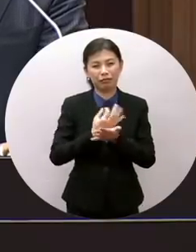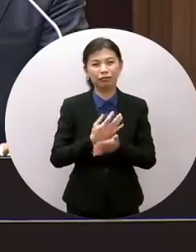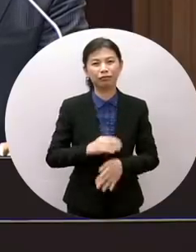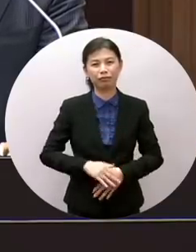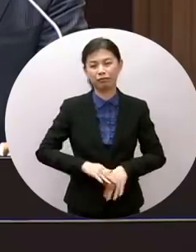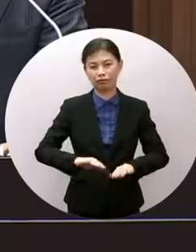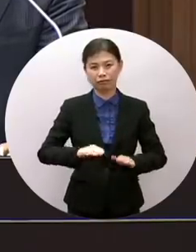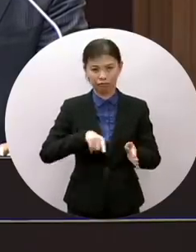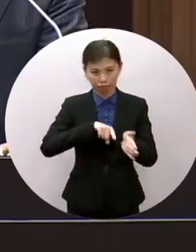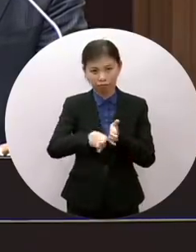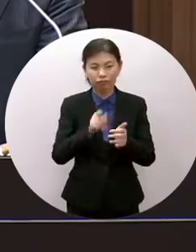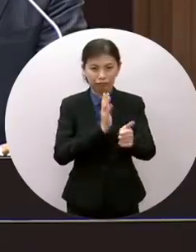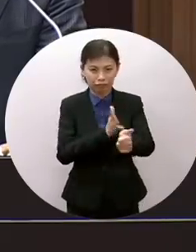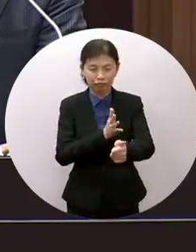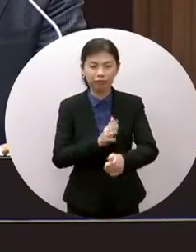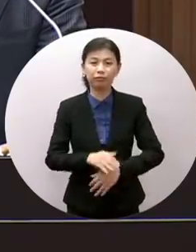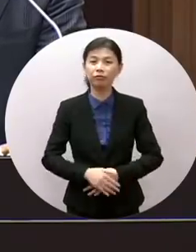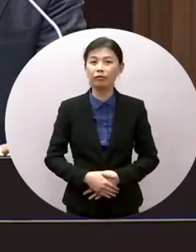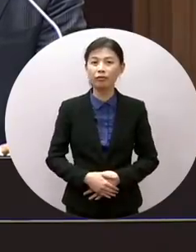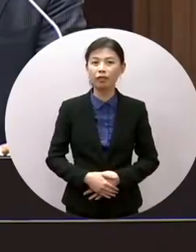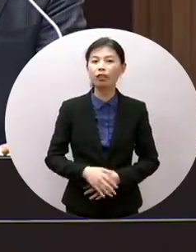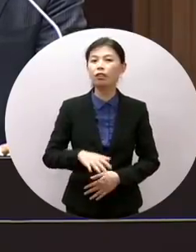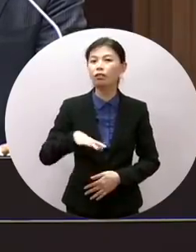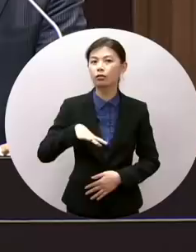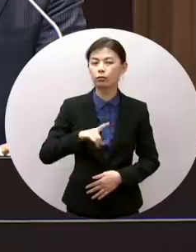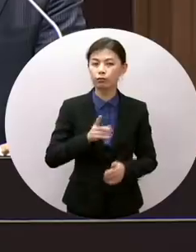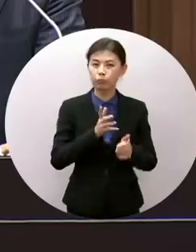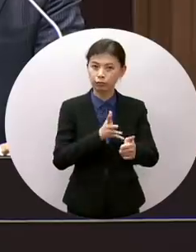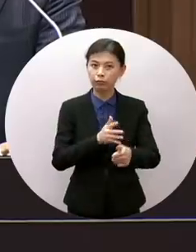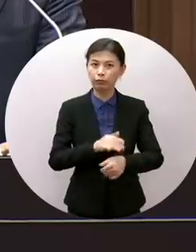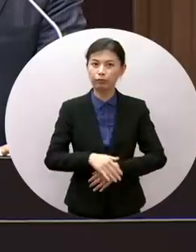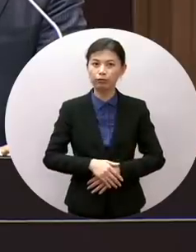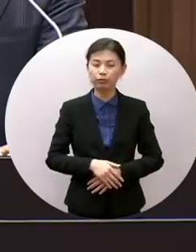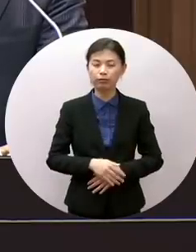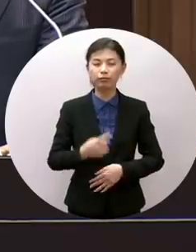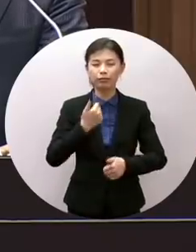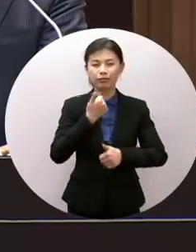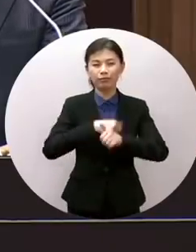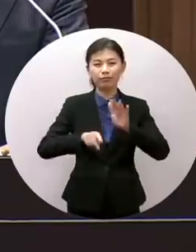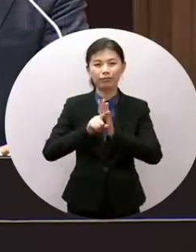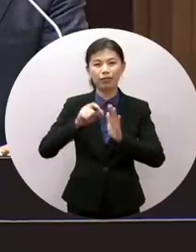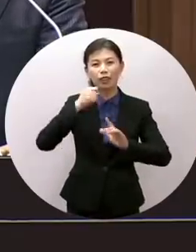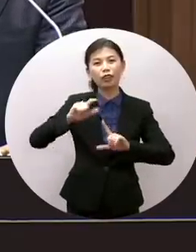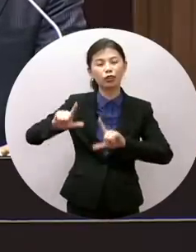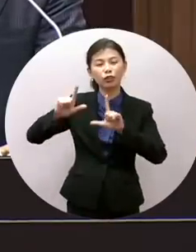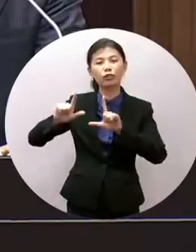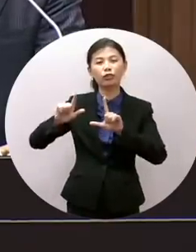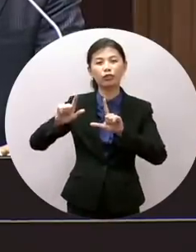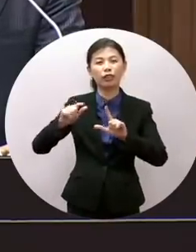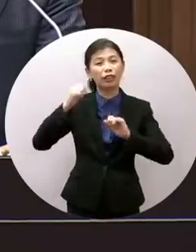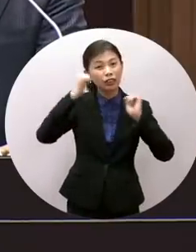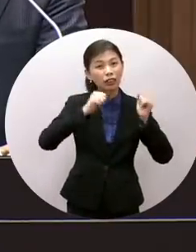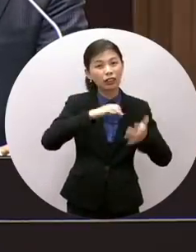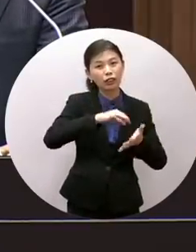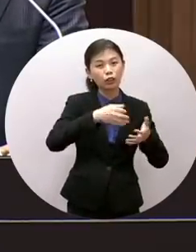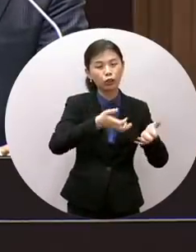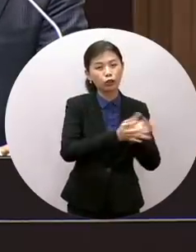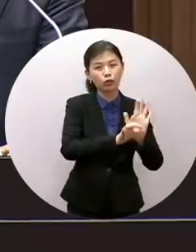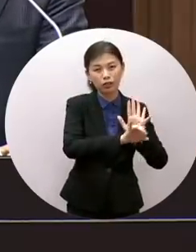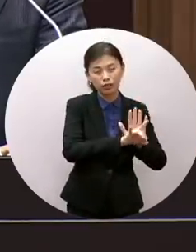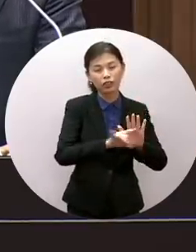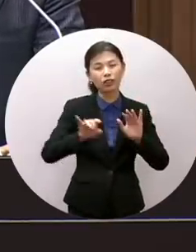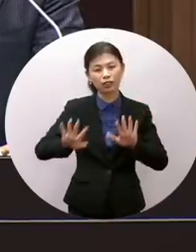进入这个实质的问题哈。首先呢，还是一样代表台东。早上是讲都兰，我现在讲台东的农